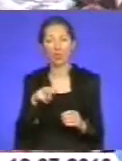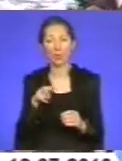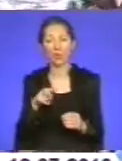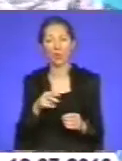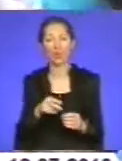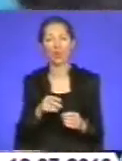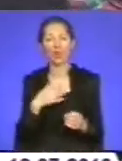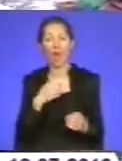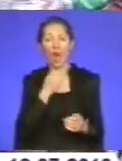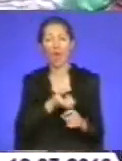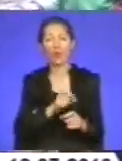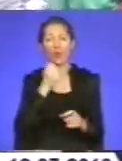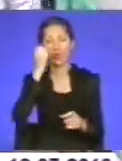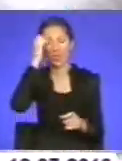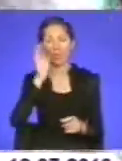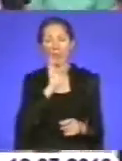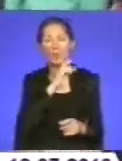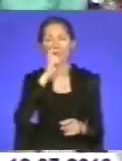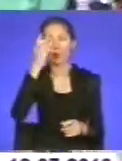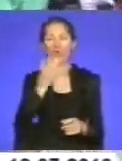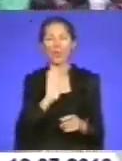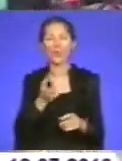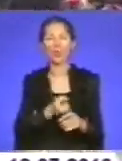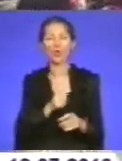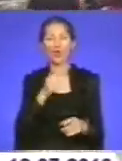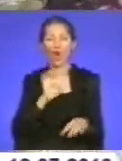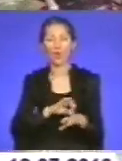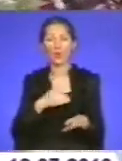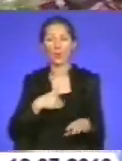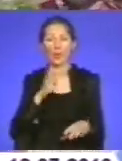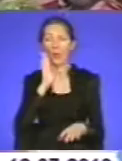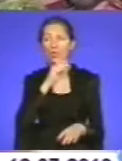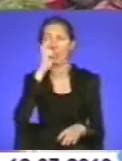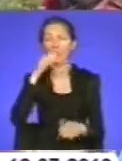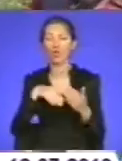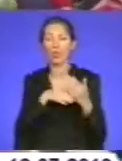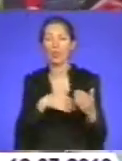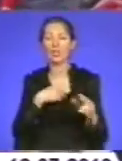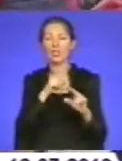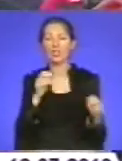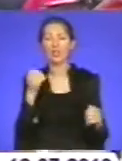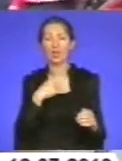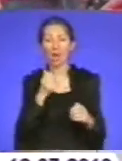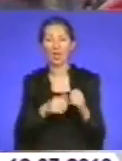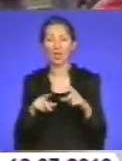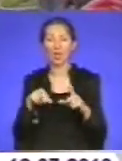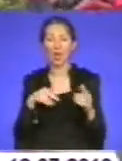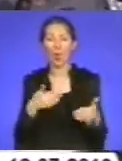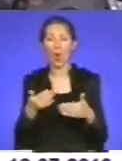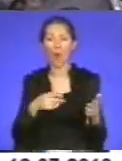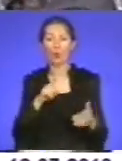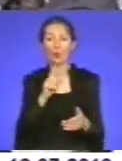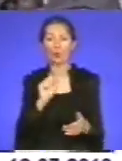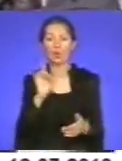мені Матінка Божа допомогла. Я щаслива, я часто ходжу в Зарваниці. Сьогодні вирішила підтримати.